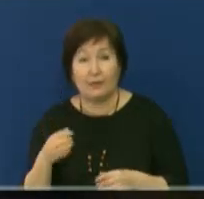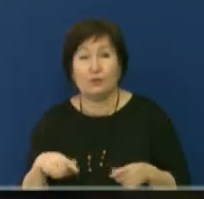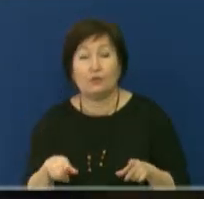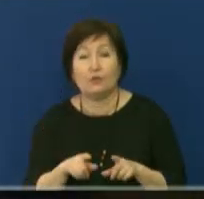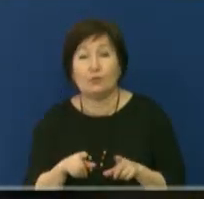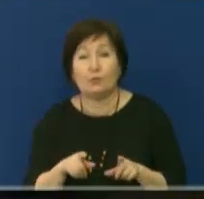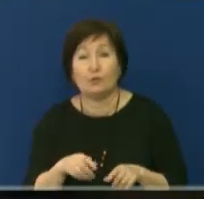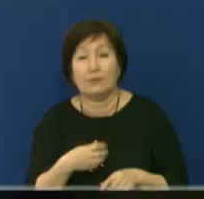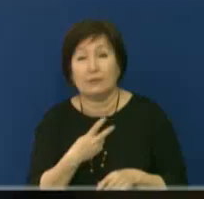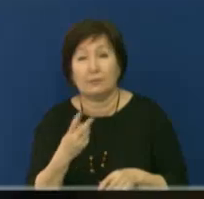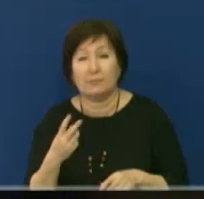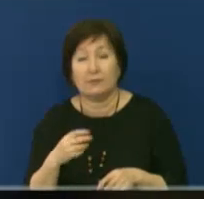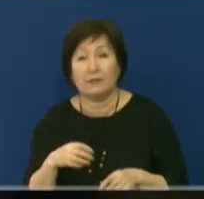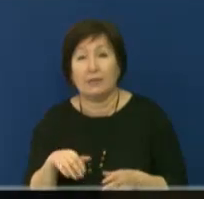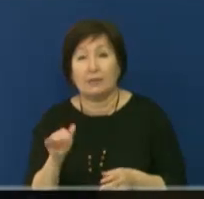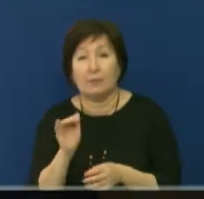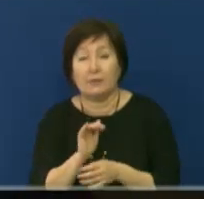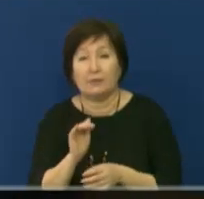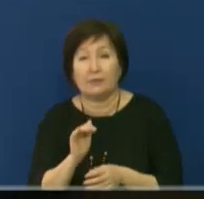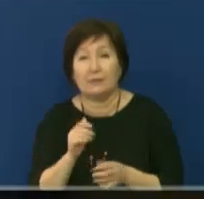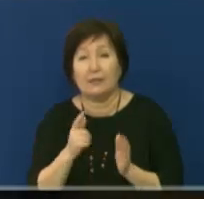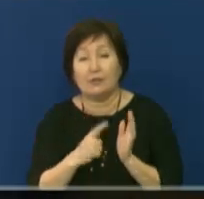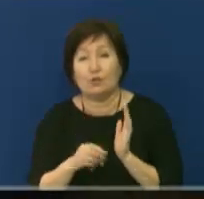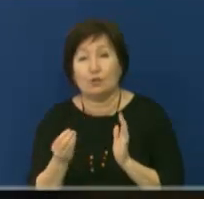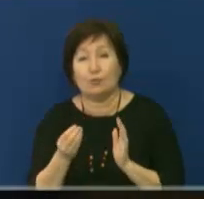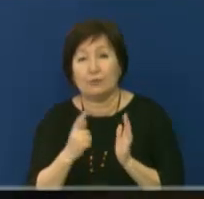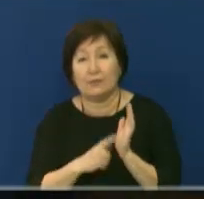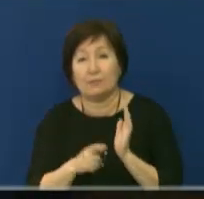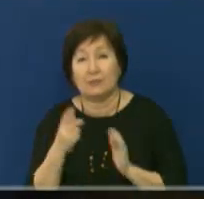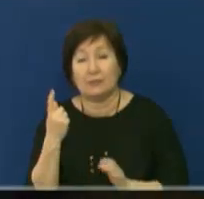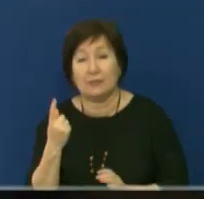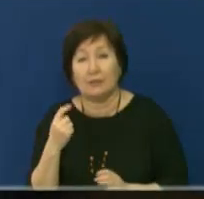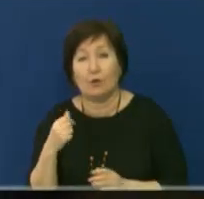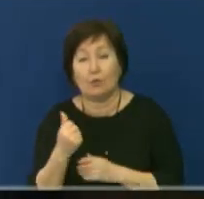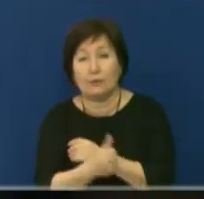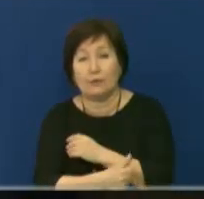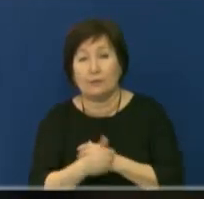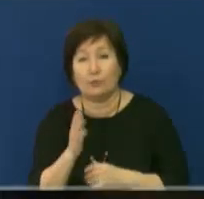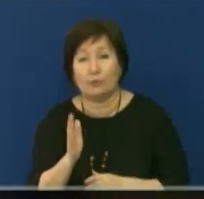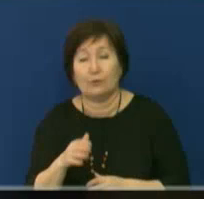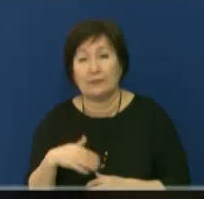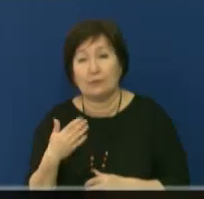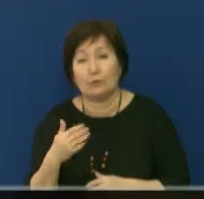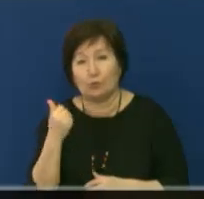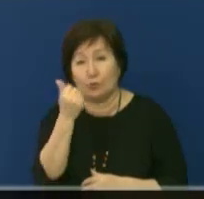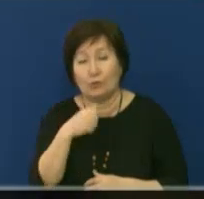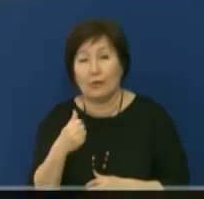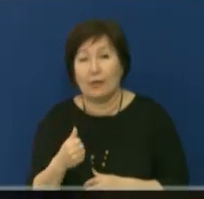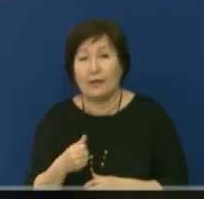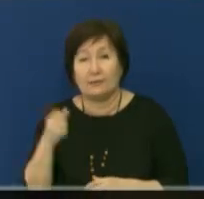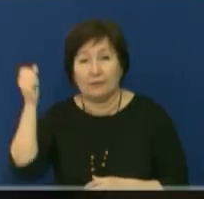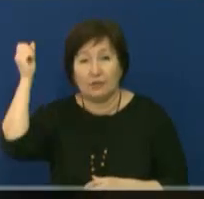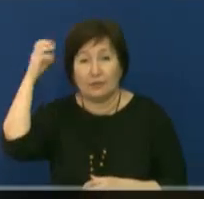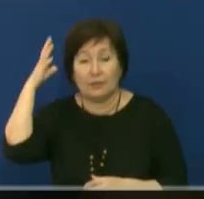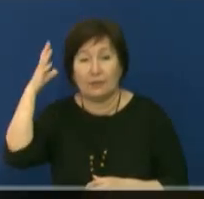Жыл соңына дейін қосымша 71 көше жарықтандырылады. Бүгінде 60 шақырымнан астам сымдар келді. Қазір жарық диодты шамдарды көреміз. Яғни